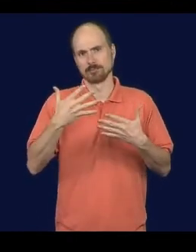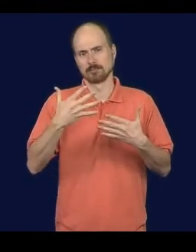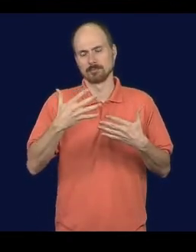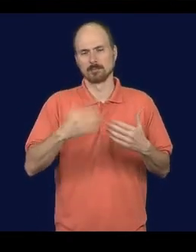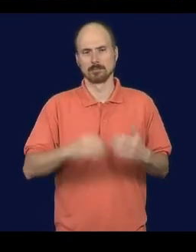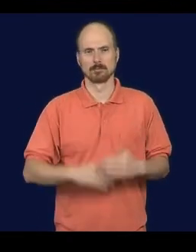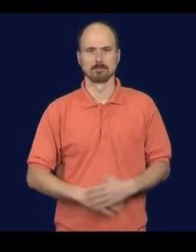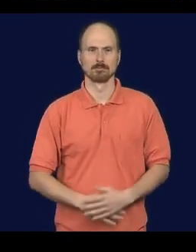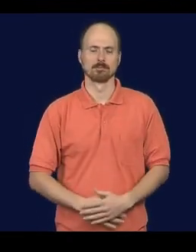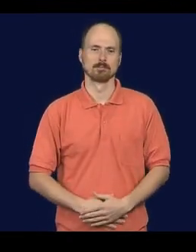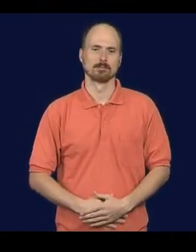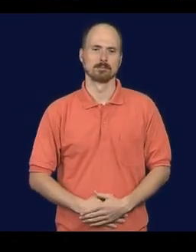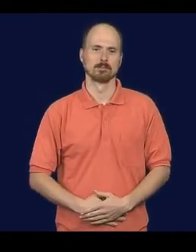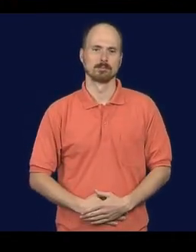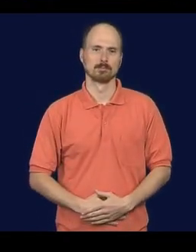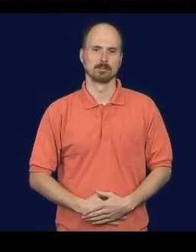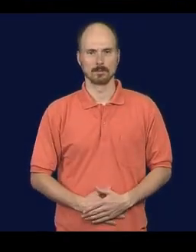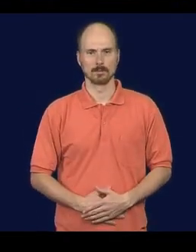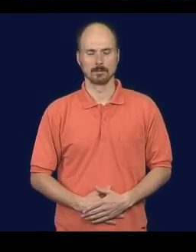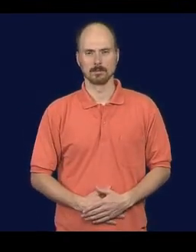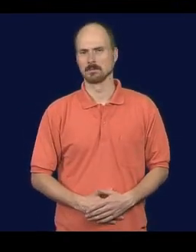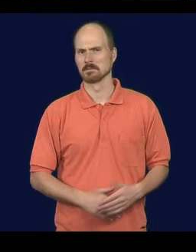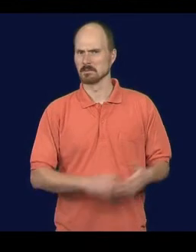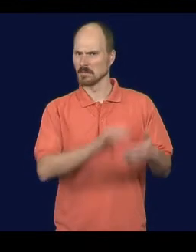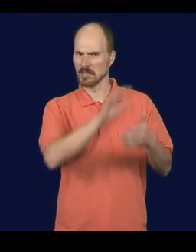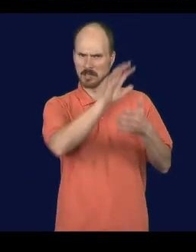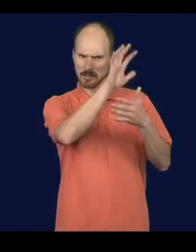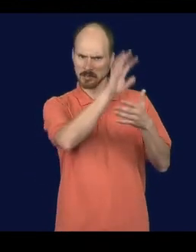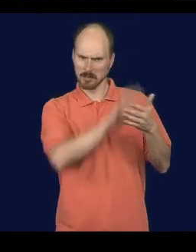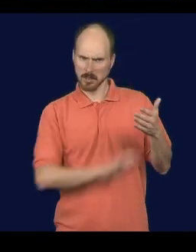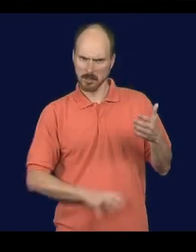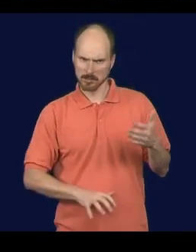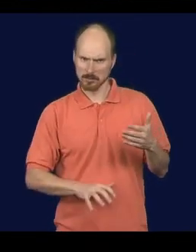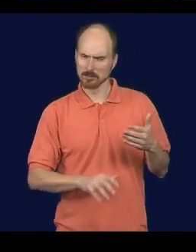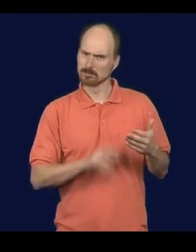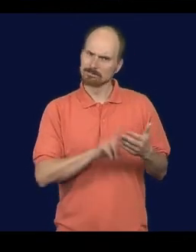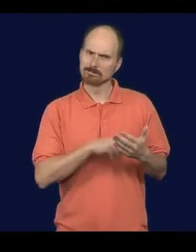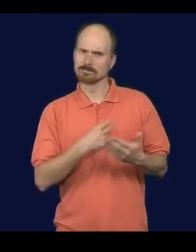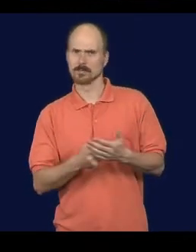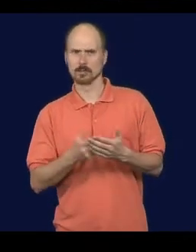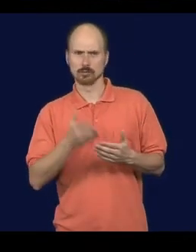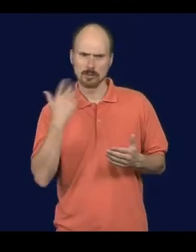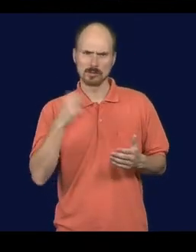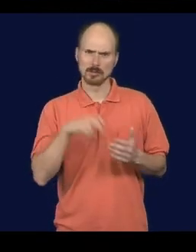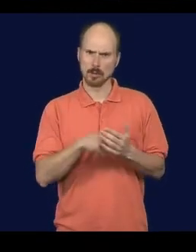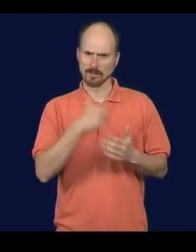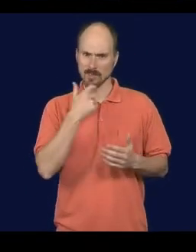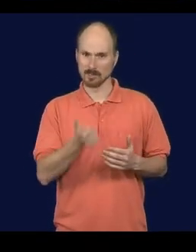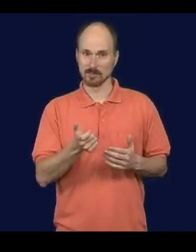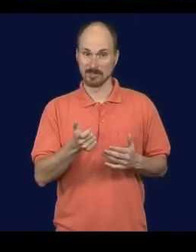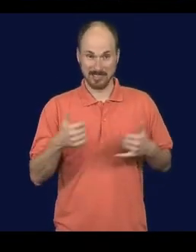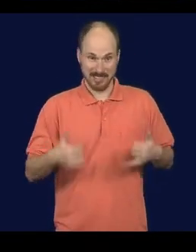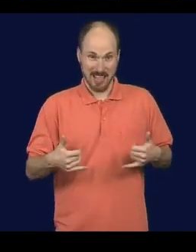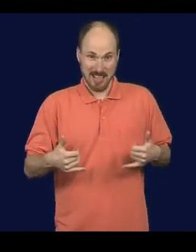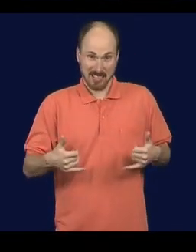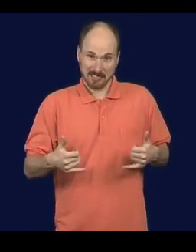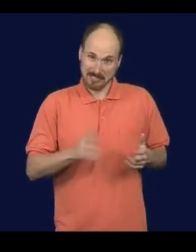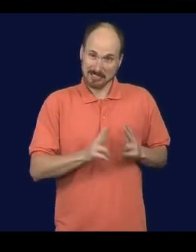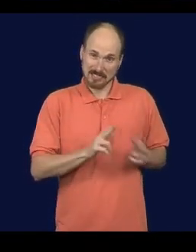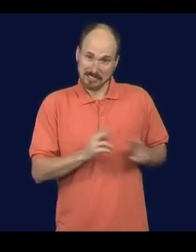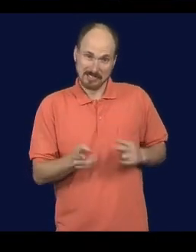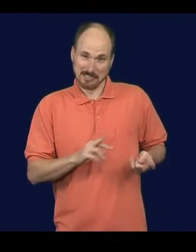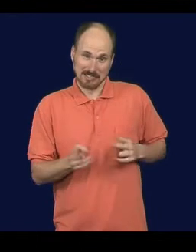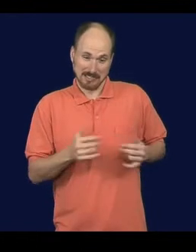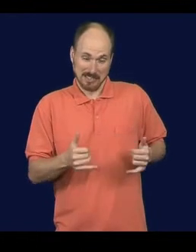Dále například svátky, pokud vás zajímá, kdo má dneska svátek. Ale co bych chtěl vyzvednout, tak největší databázi